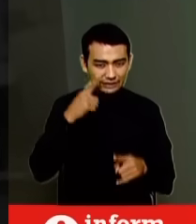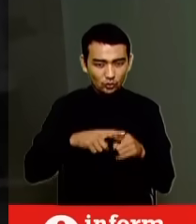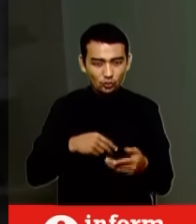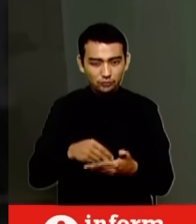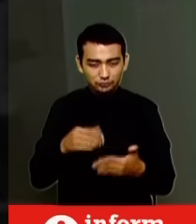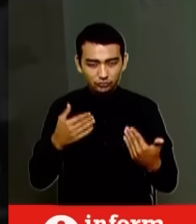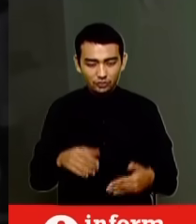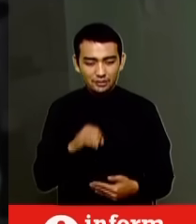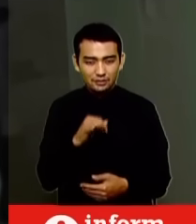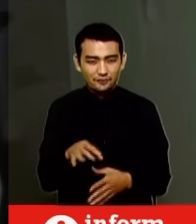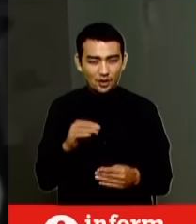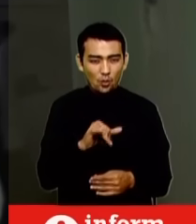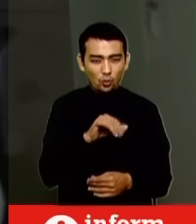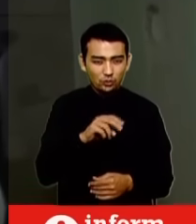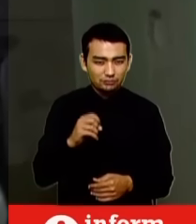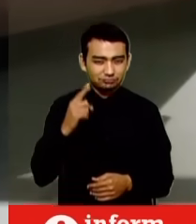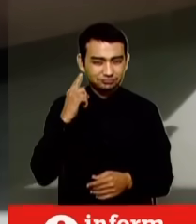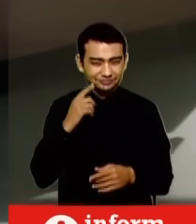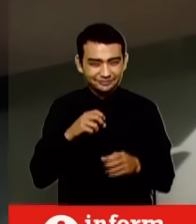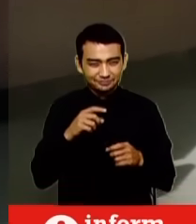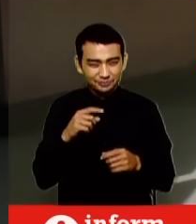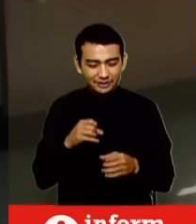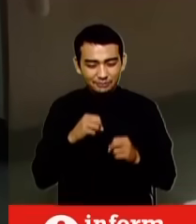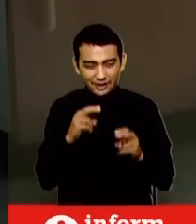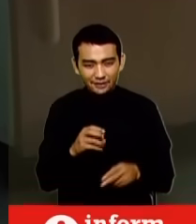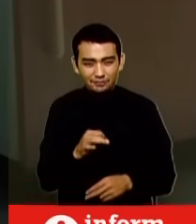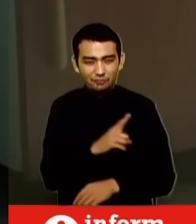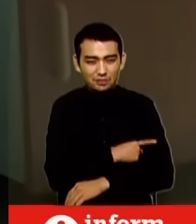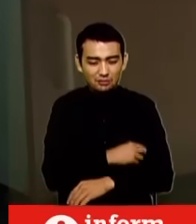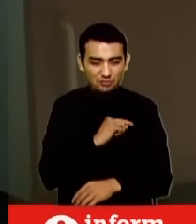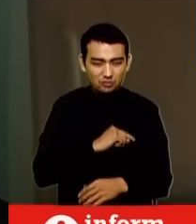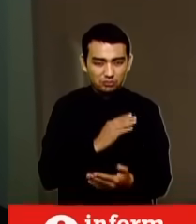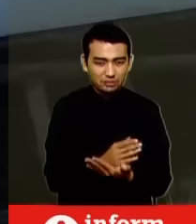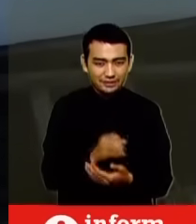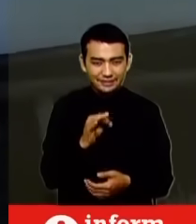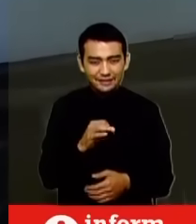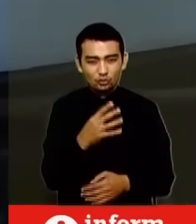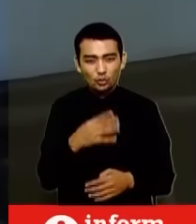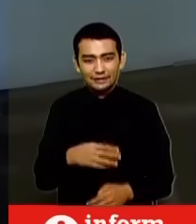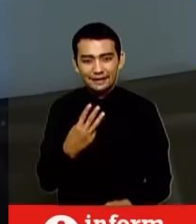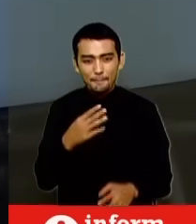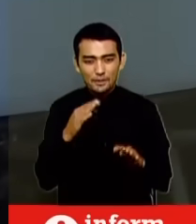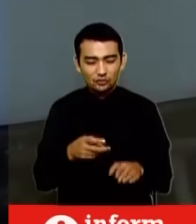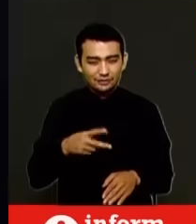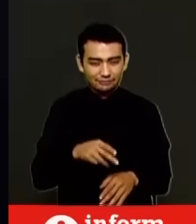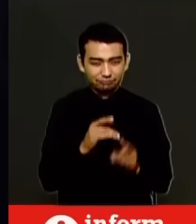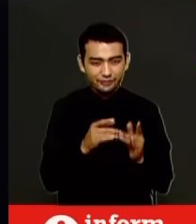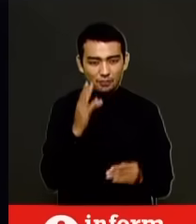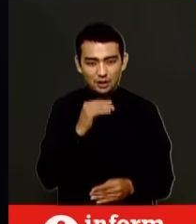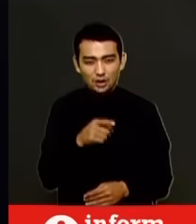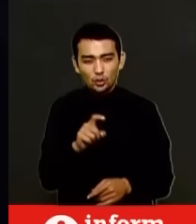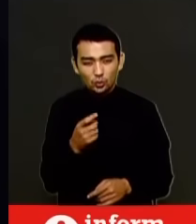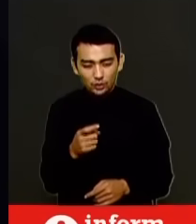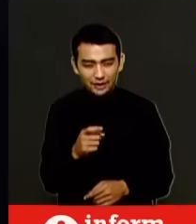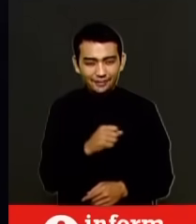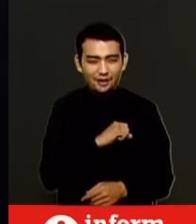Қазір ауруханада ультрадыбыстық зерттеу маманы мен санолог жұмыс істейді. Медициналық мекеме 43 орынға арналған. Мұнда хирургиялық,